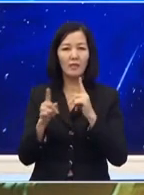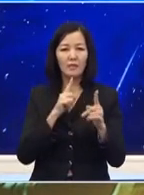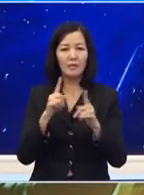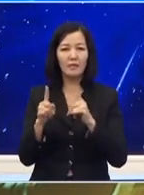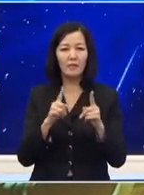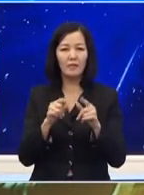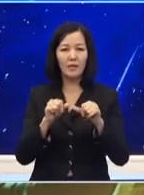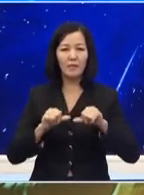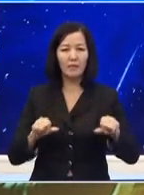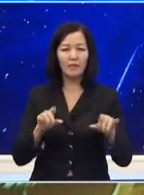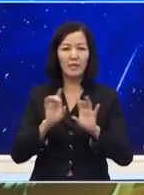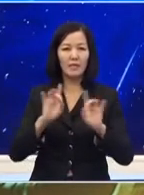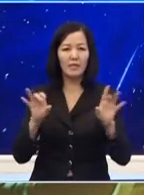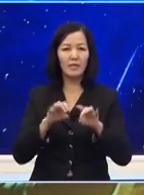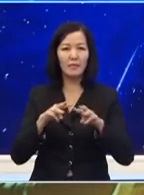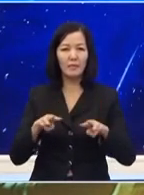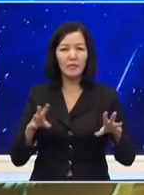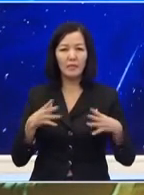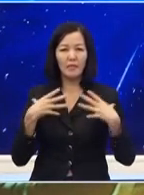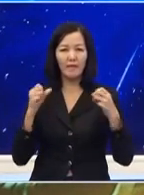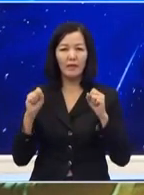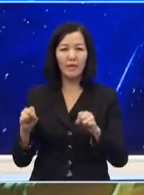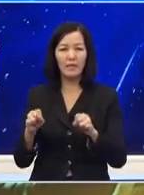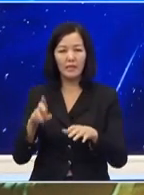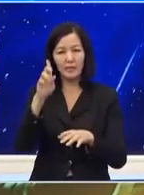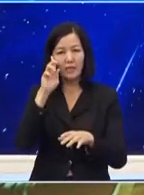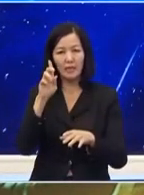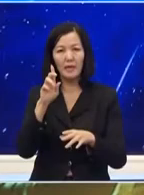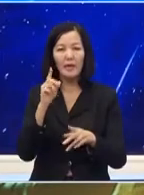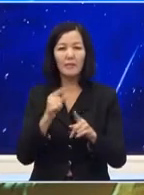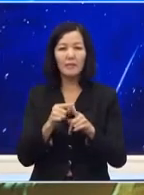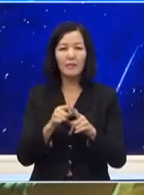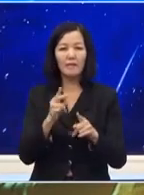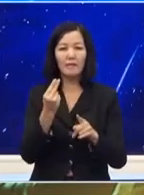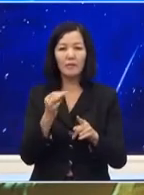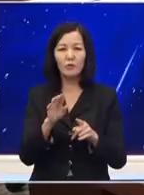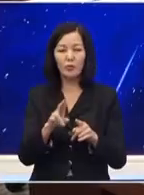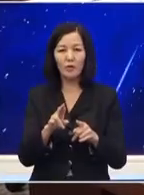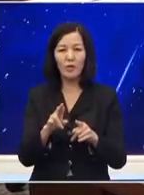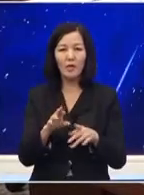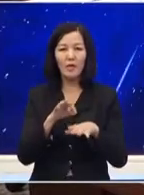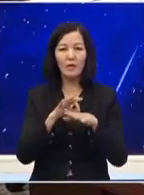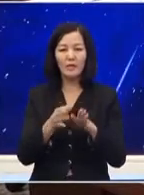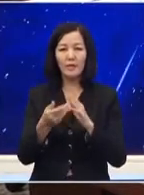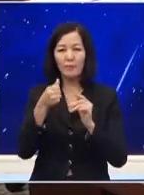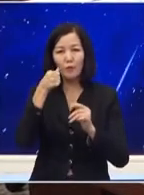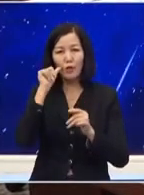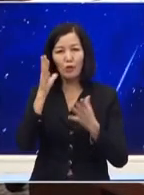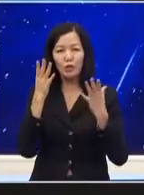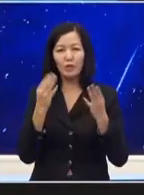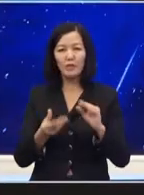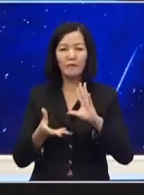заседании межведомственной комиссии рассказал министр здравоохранения страны. По словам Алексея Цоя, за прошедшие сутки